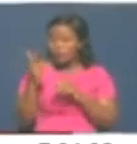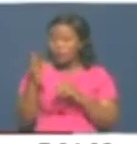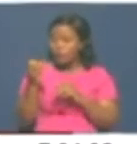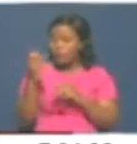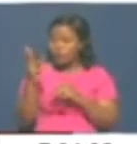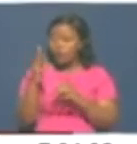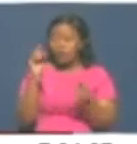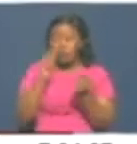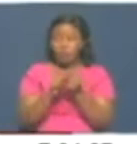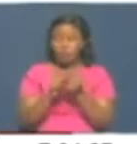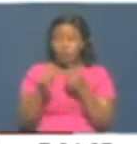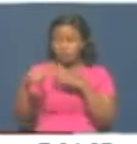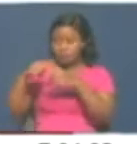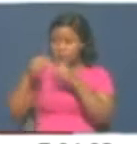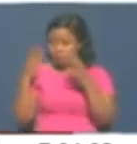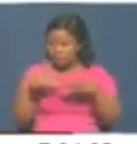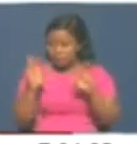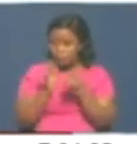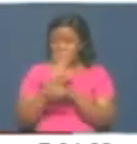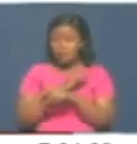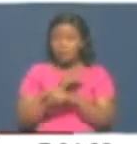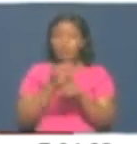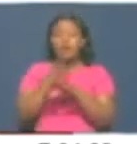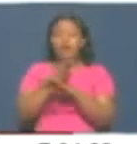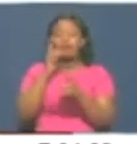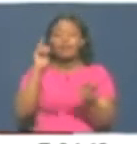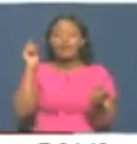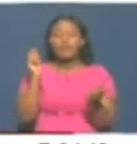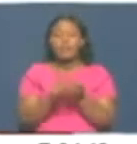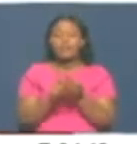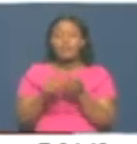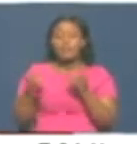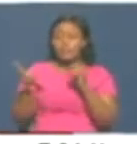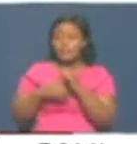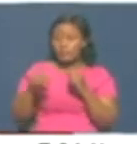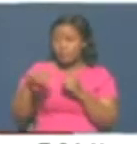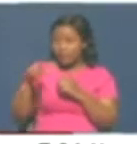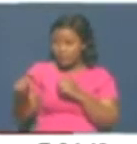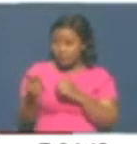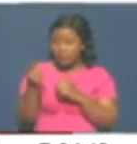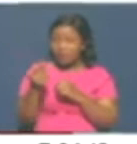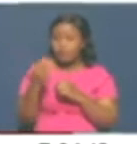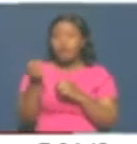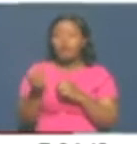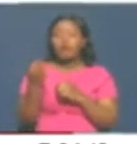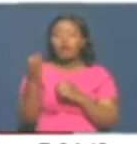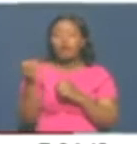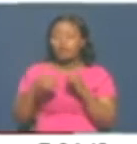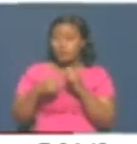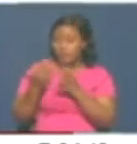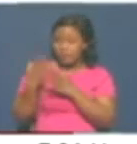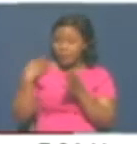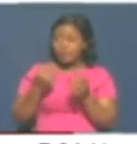wa COVID-19 baada ya kupima sampuli 6309 katika muda wa saa 24